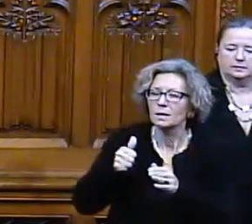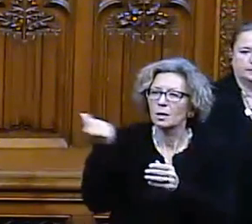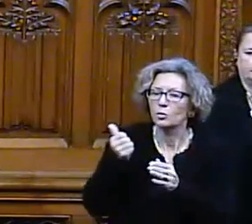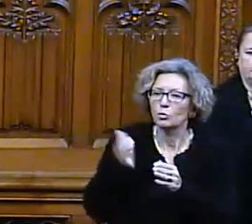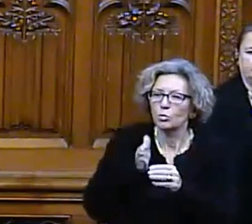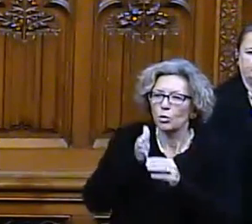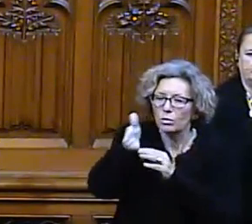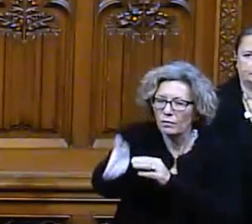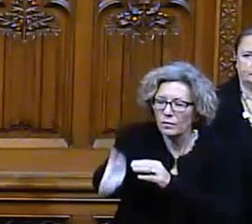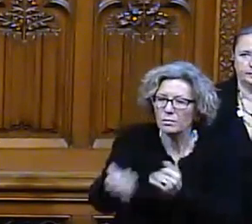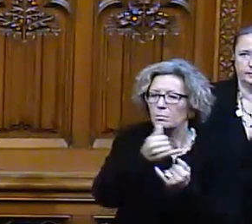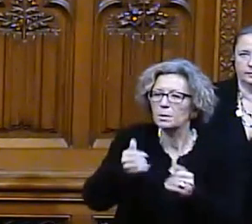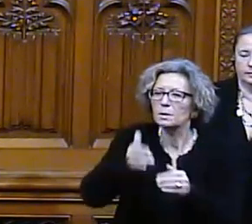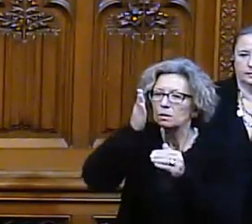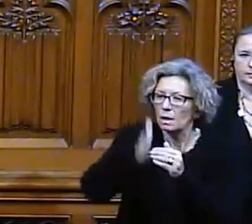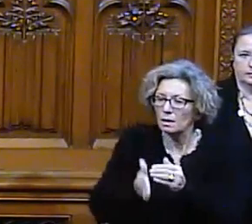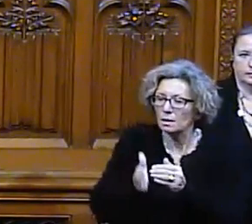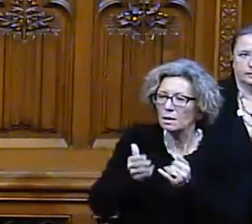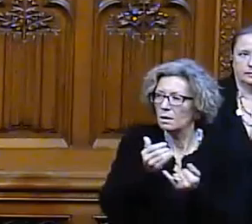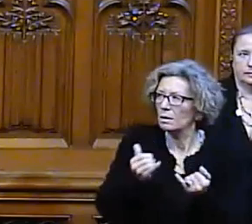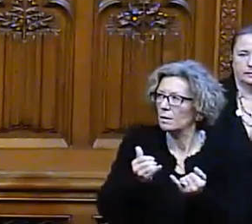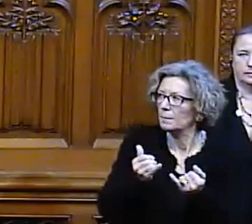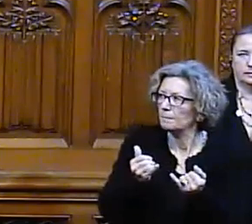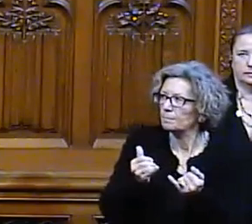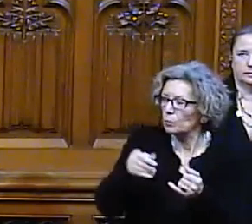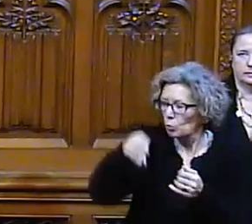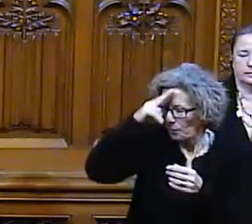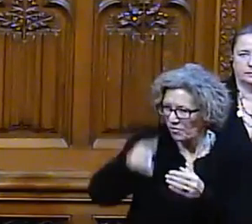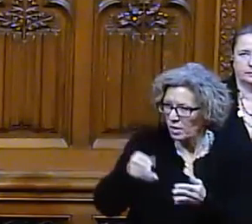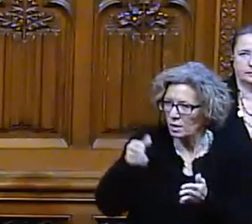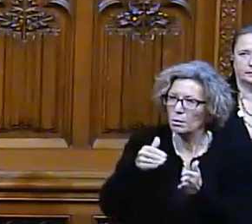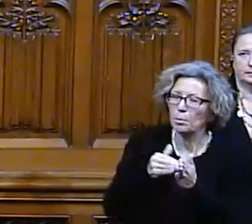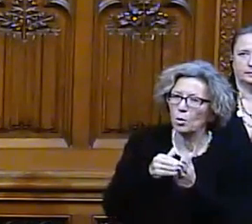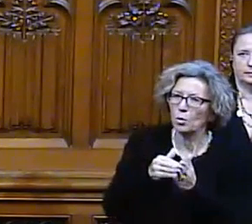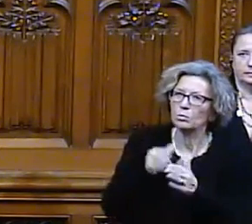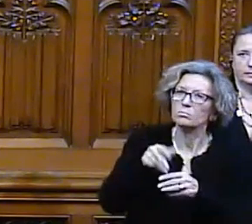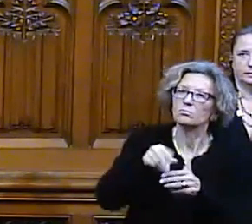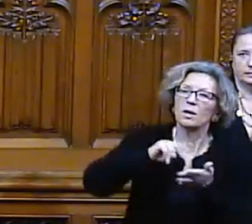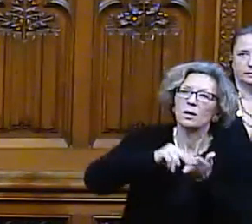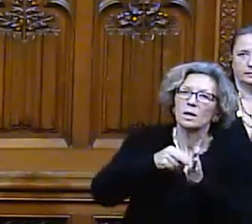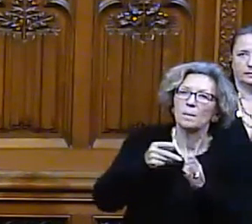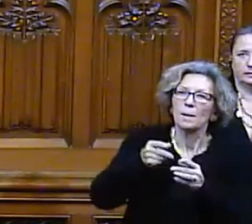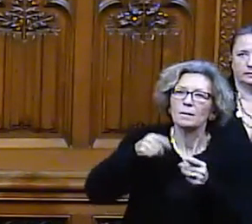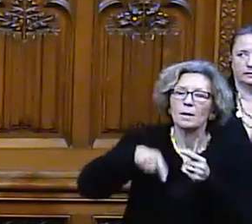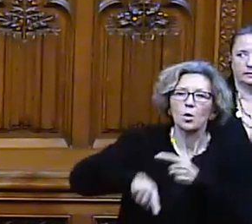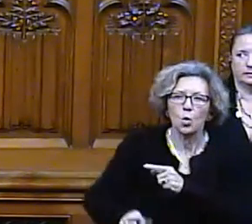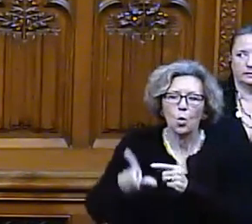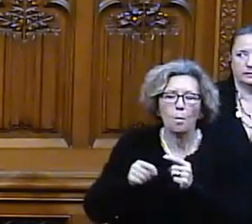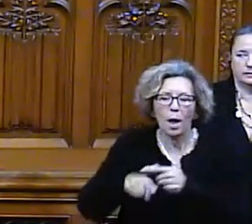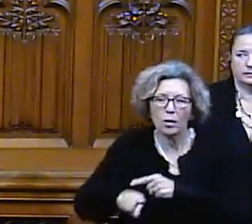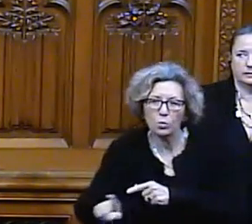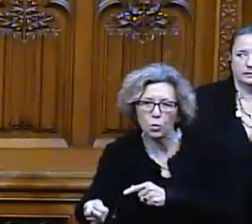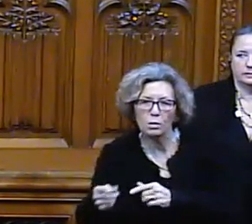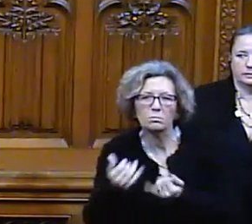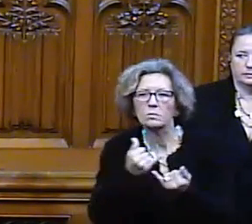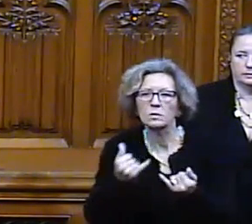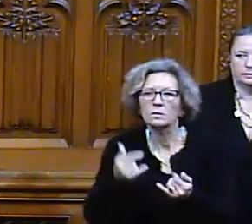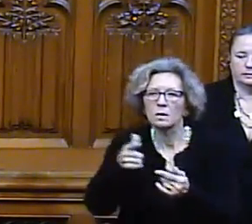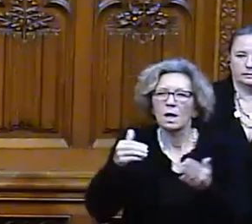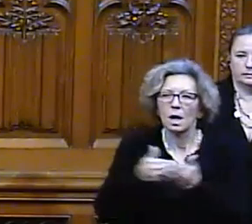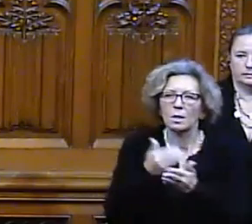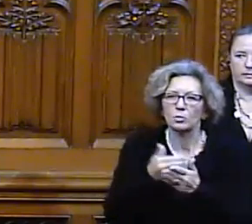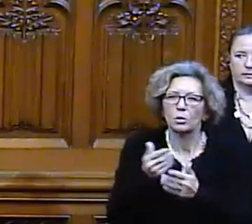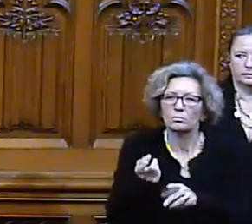Zuge der Vollendung des Regionsrings ums Wien aus. Der geplante Lobautunnel ist die prinzipiell und aktuell